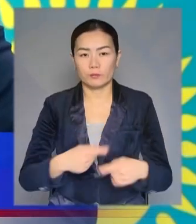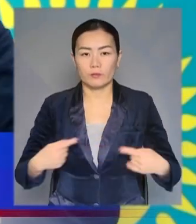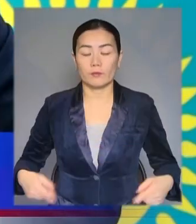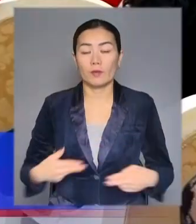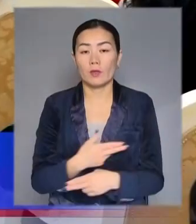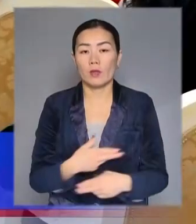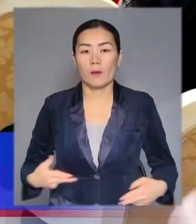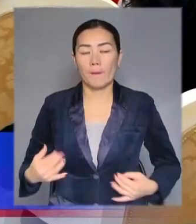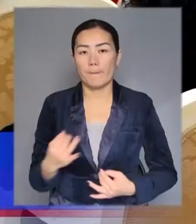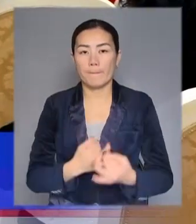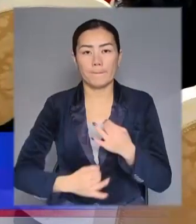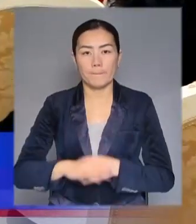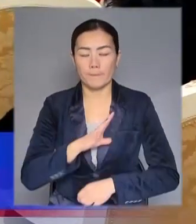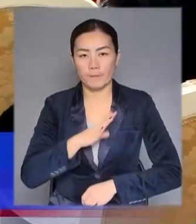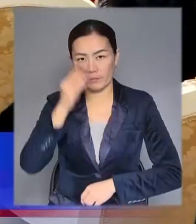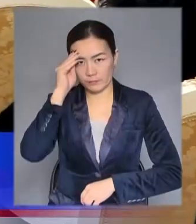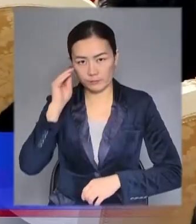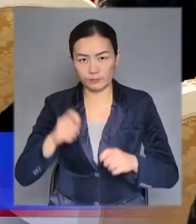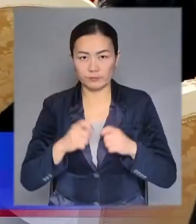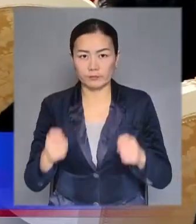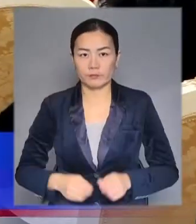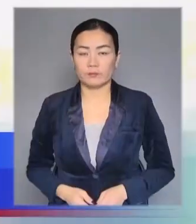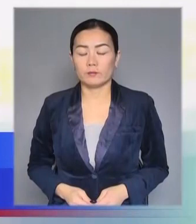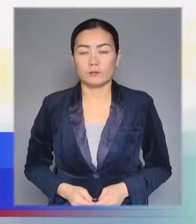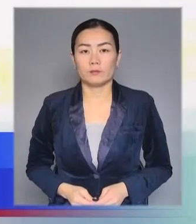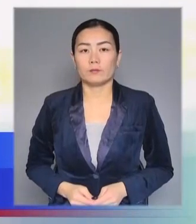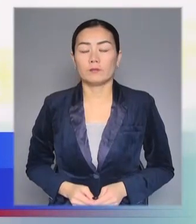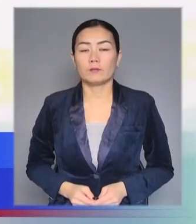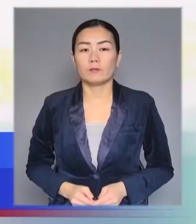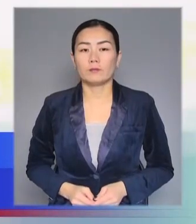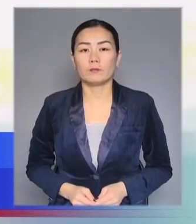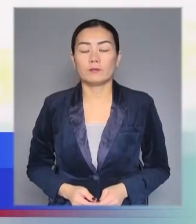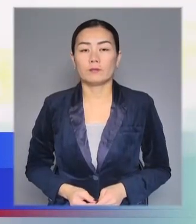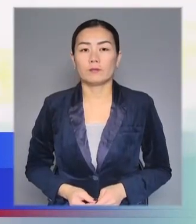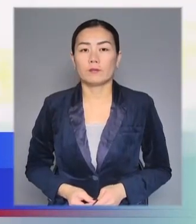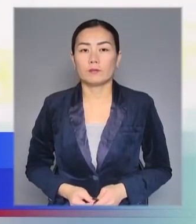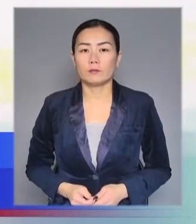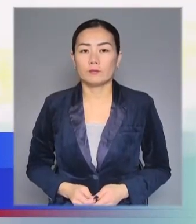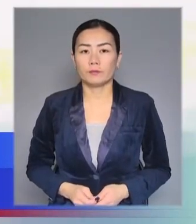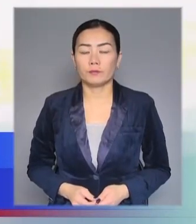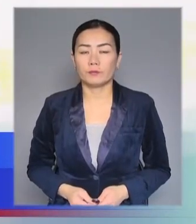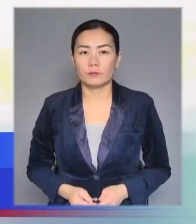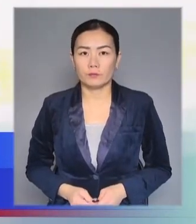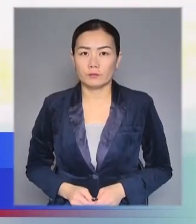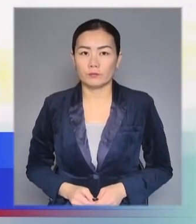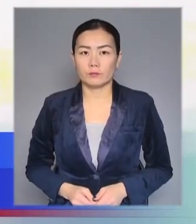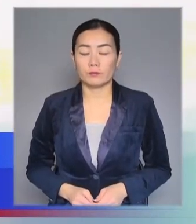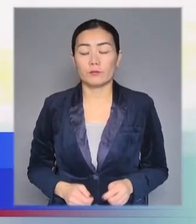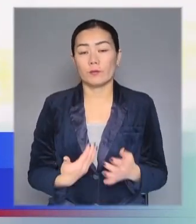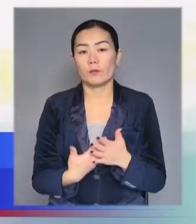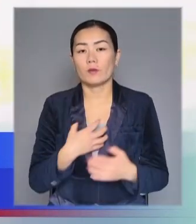көптеген тақырыптарда сөз сөйлеп, өз пікірлерін айтты. Форумның маңыздылығы жаңа атап